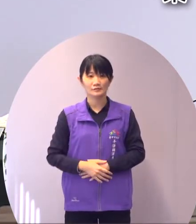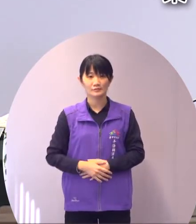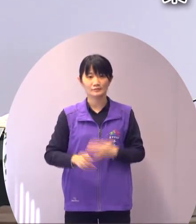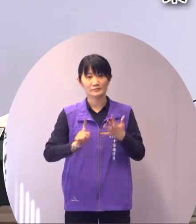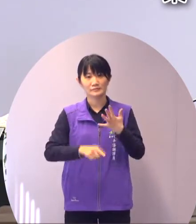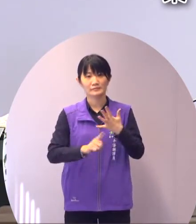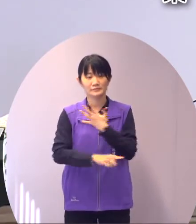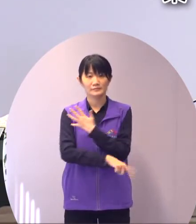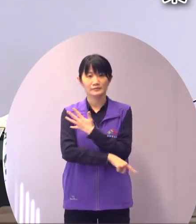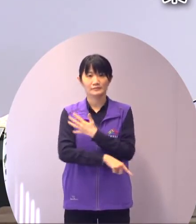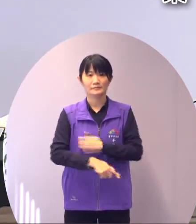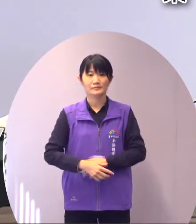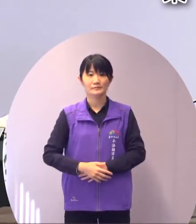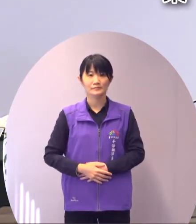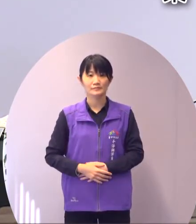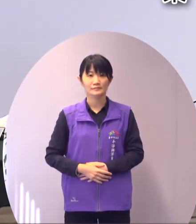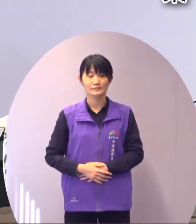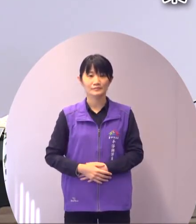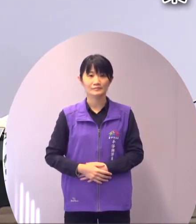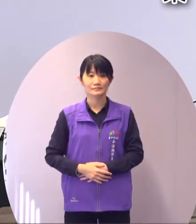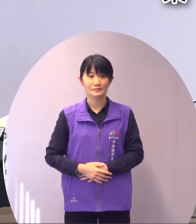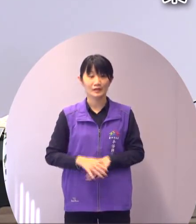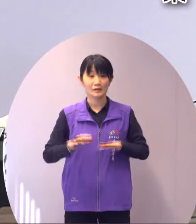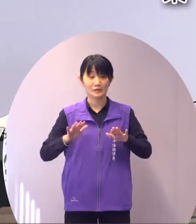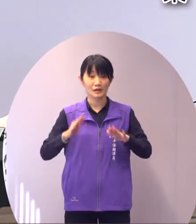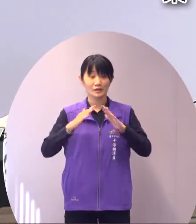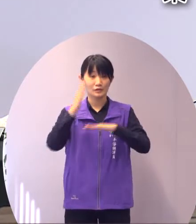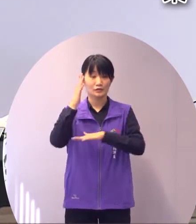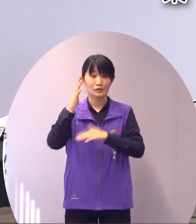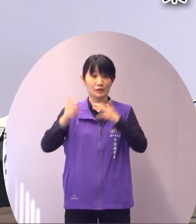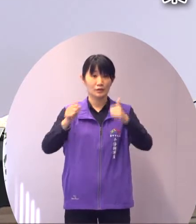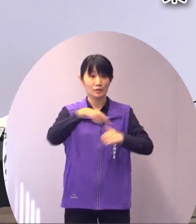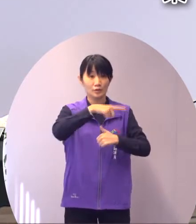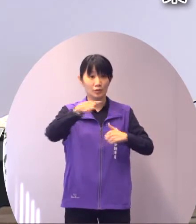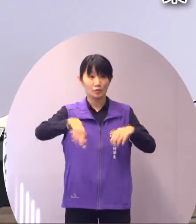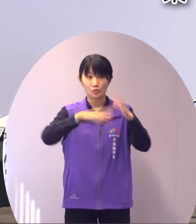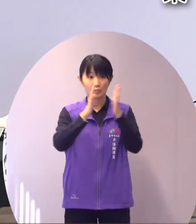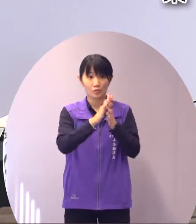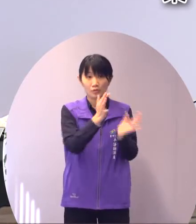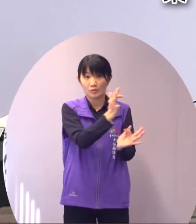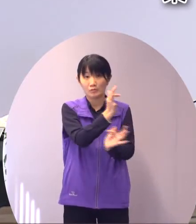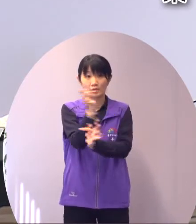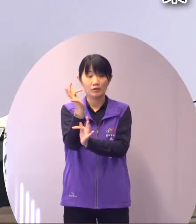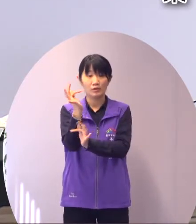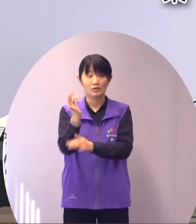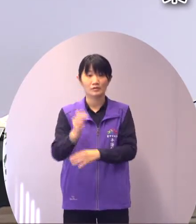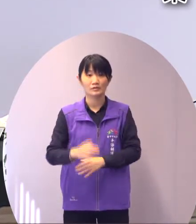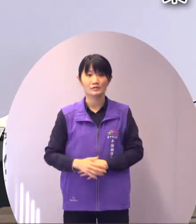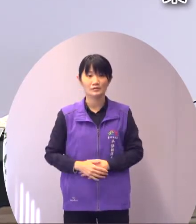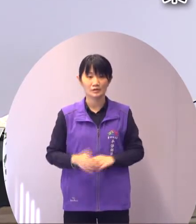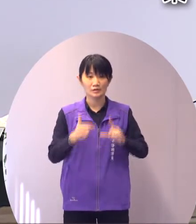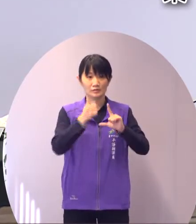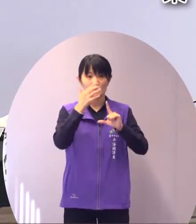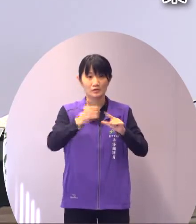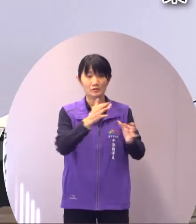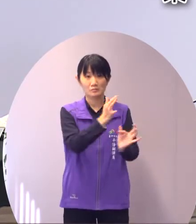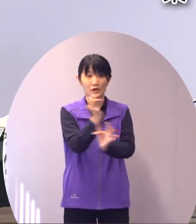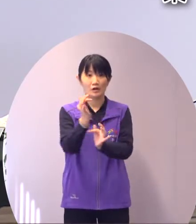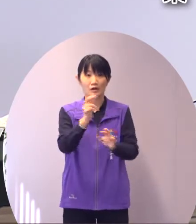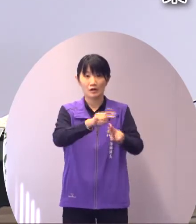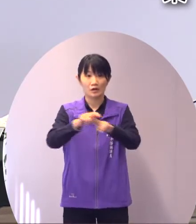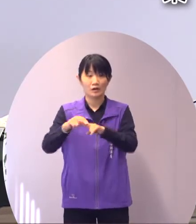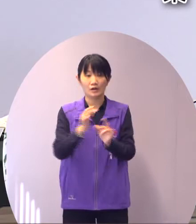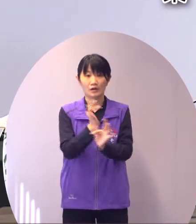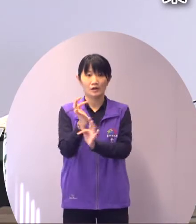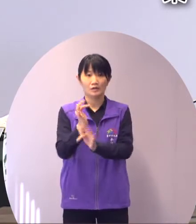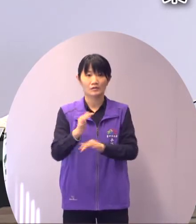难得所有的局处首长或代表参加以外，我们区长也都在，所以要利用这个